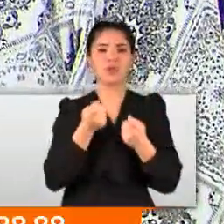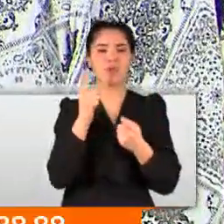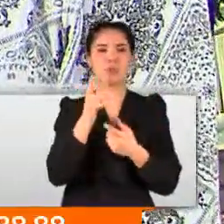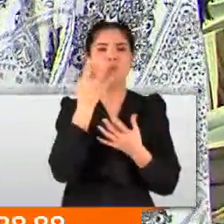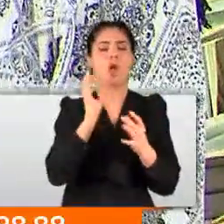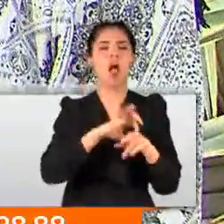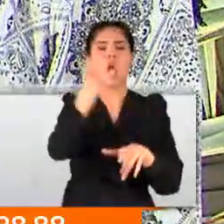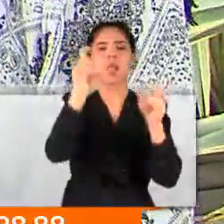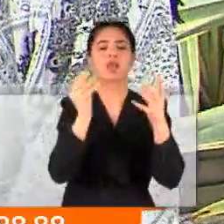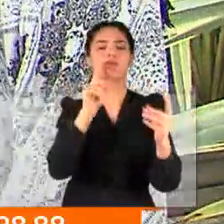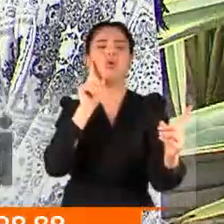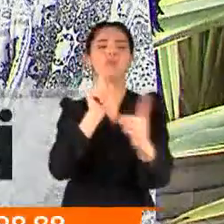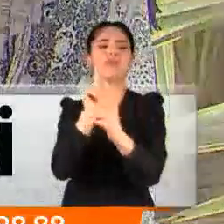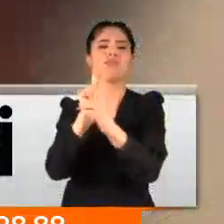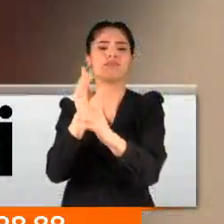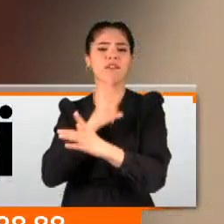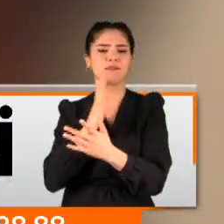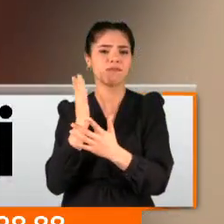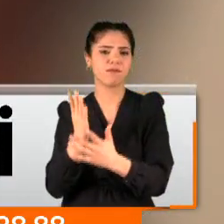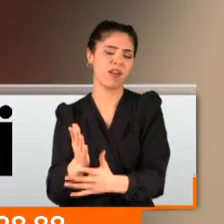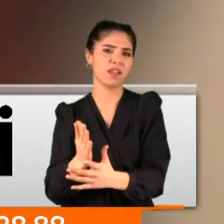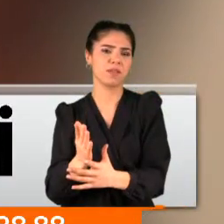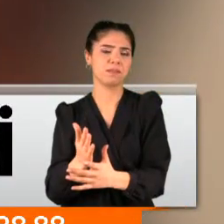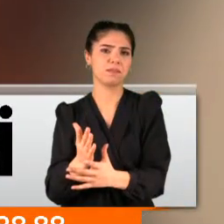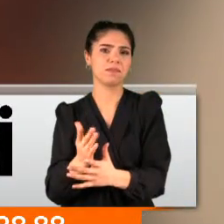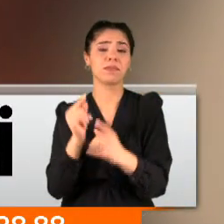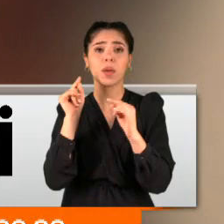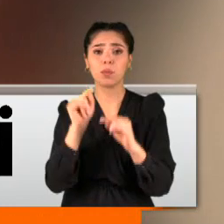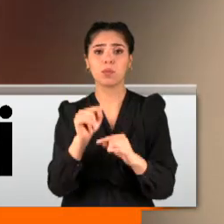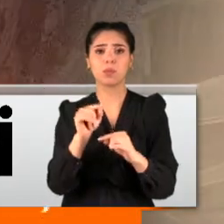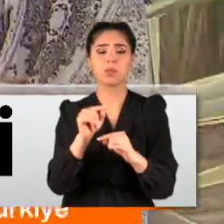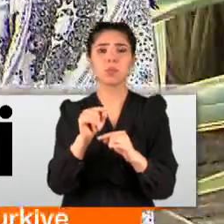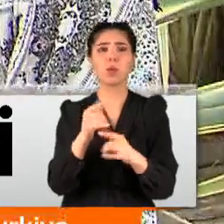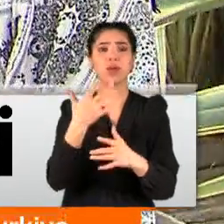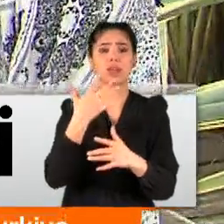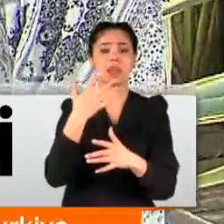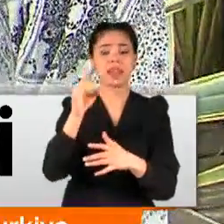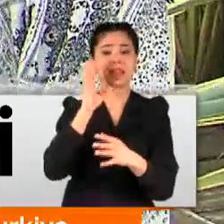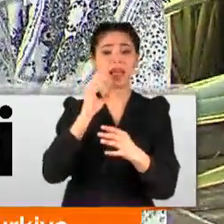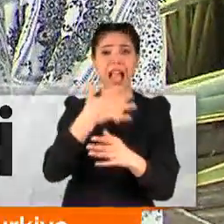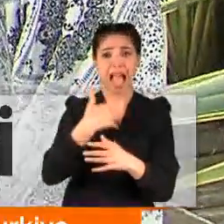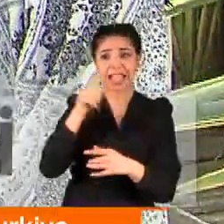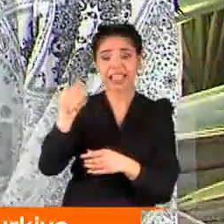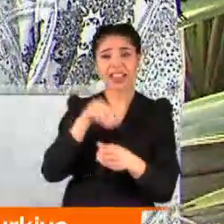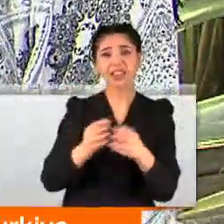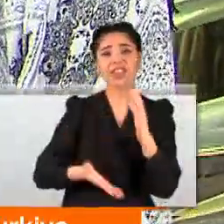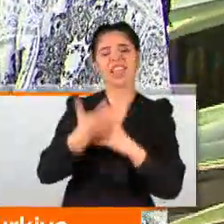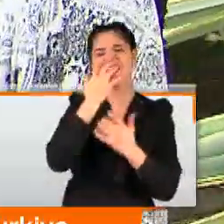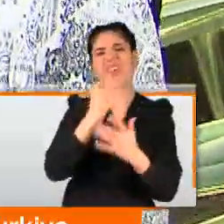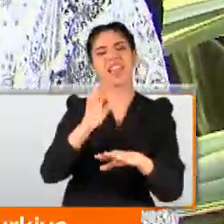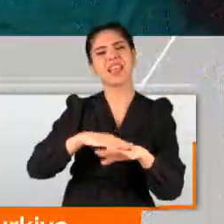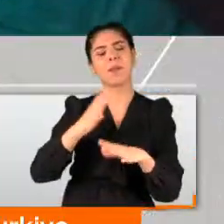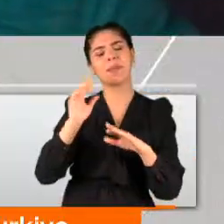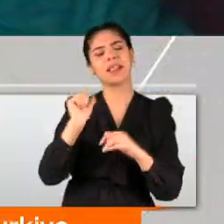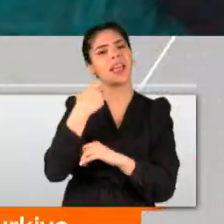böyle hasta gördüm annem gibi değiliz e giren hastalarda tedavi uyguladım ama insan annesi olunca bir fedakarlık yapması